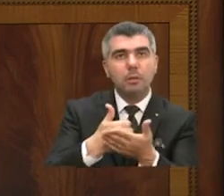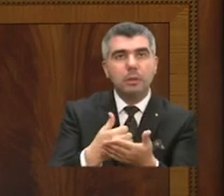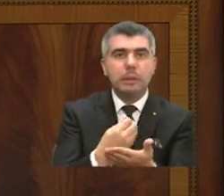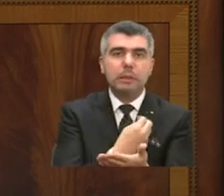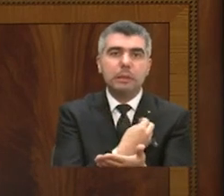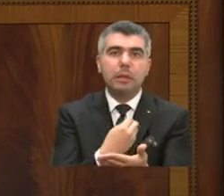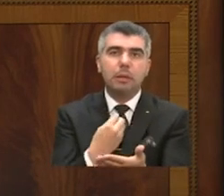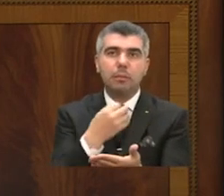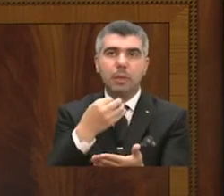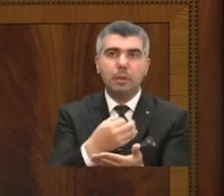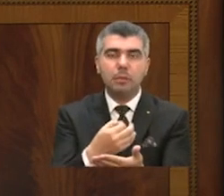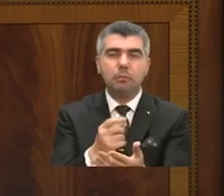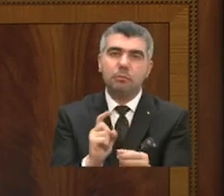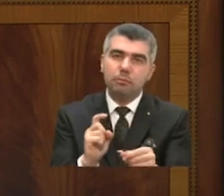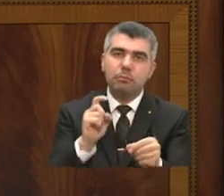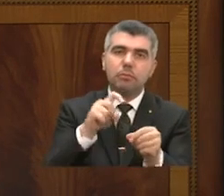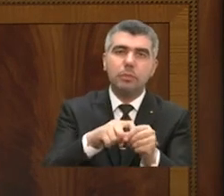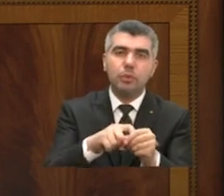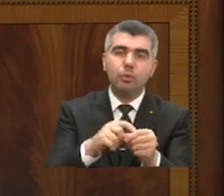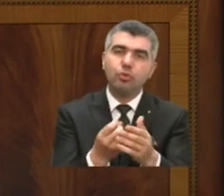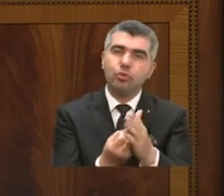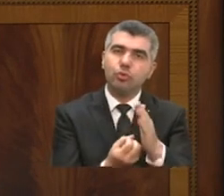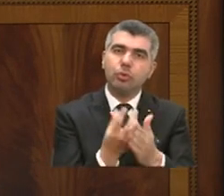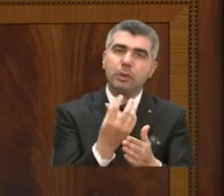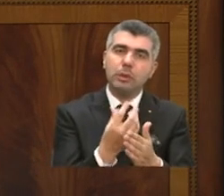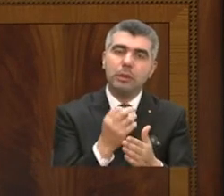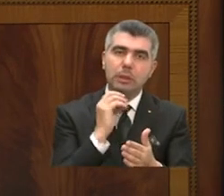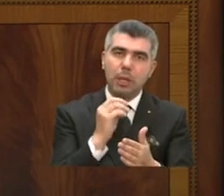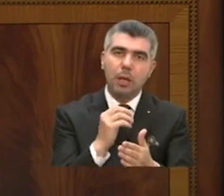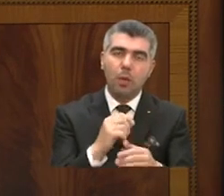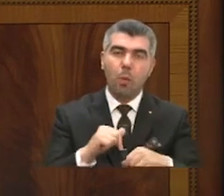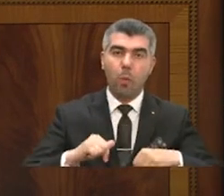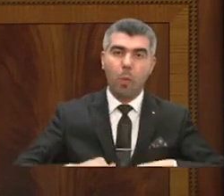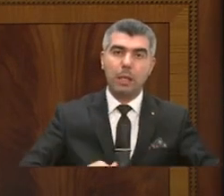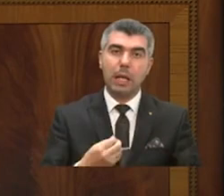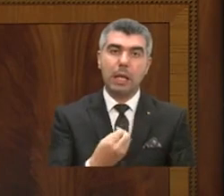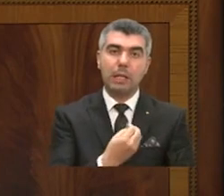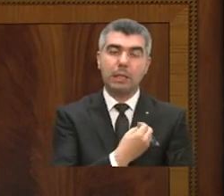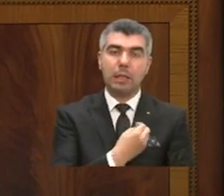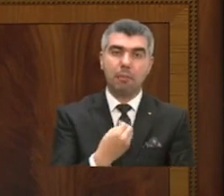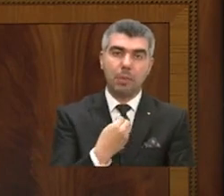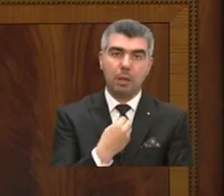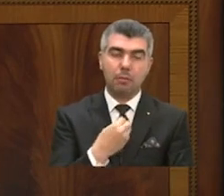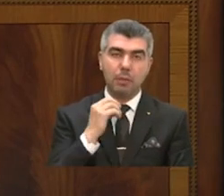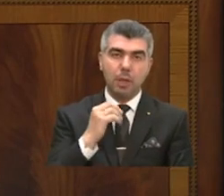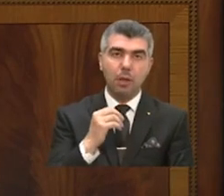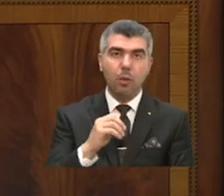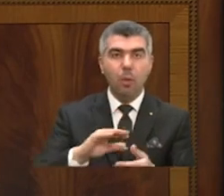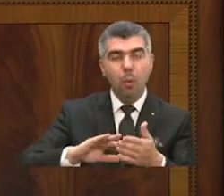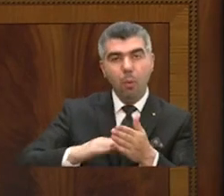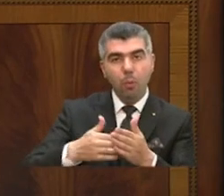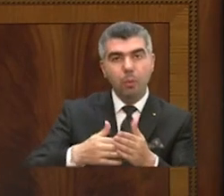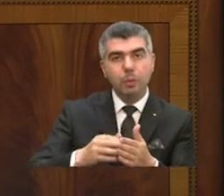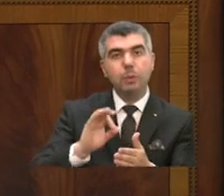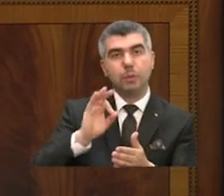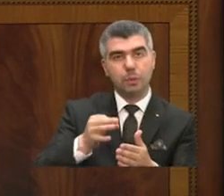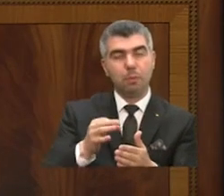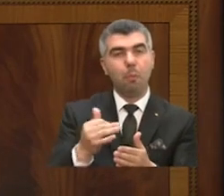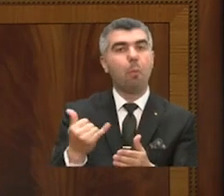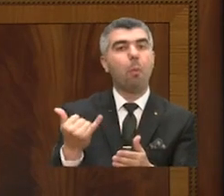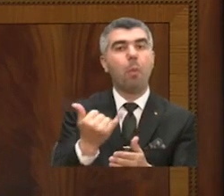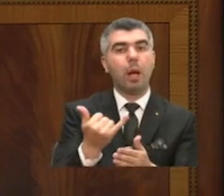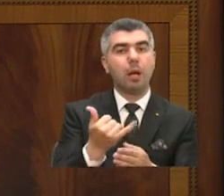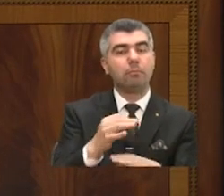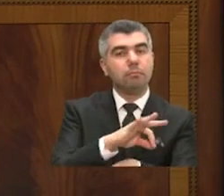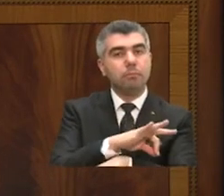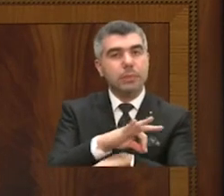اطار عقد نجاعه مع القطاع الوصي، وهو ما سيضمن استغلالا امثل للموارد